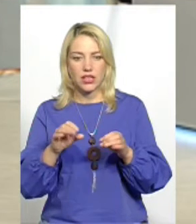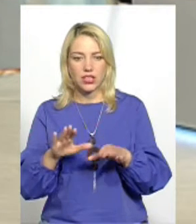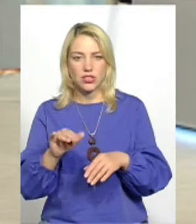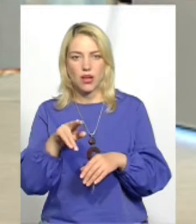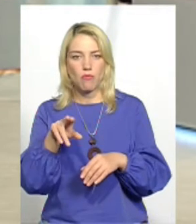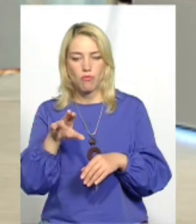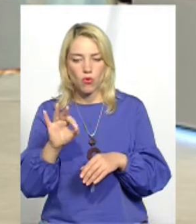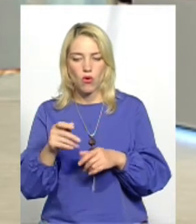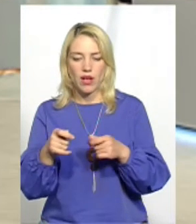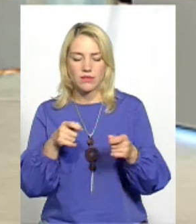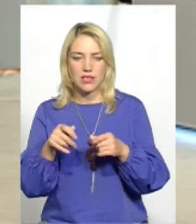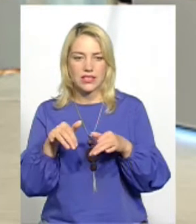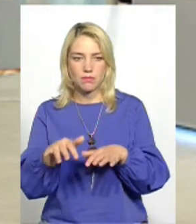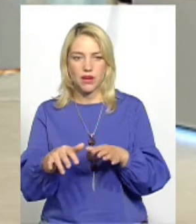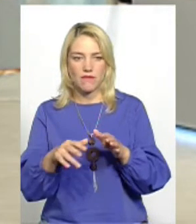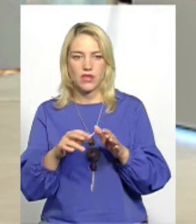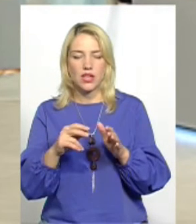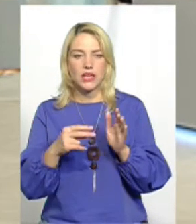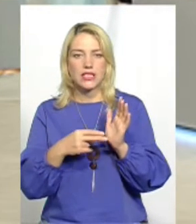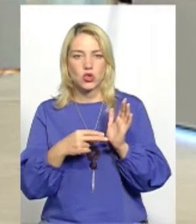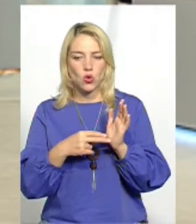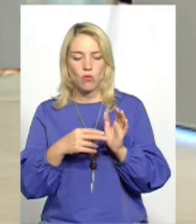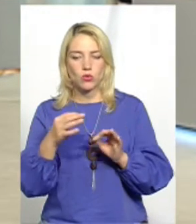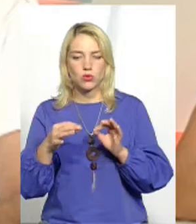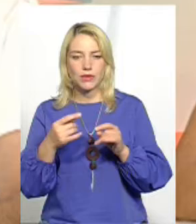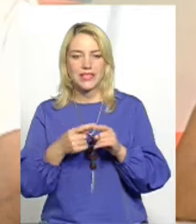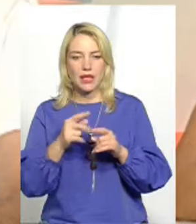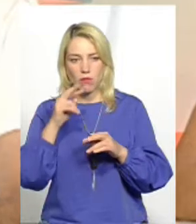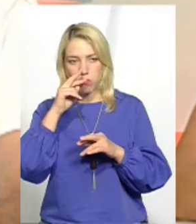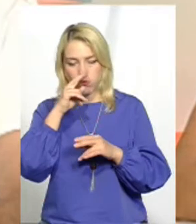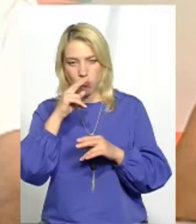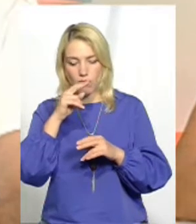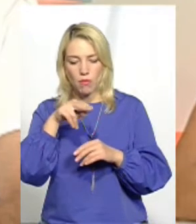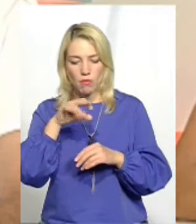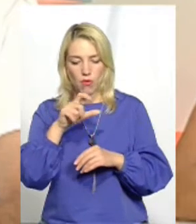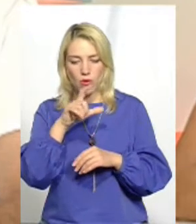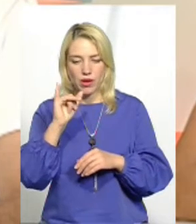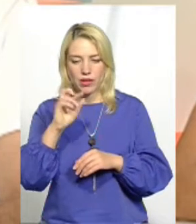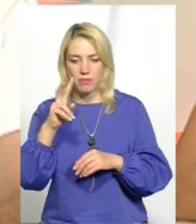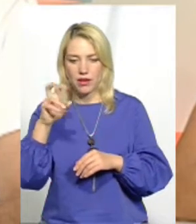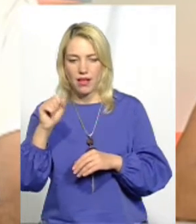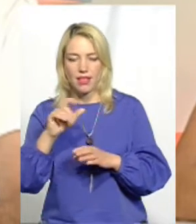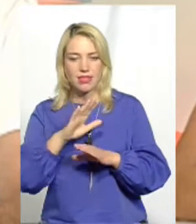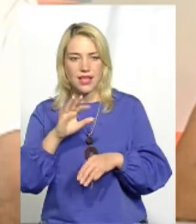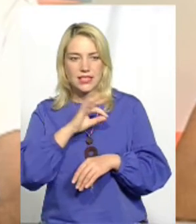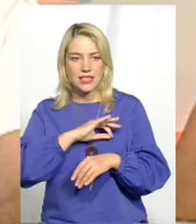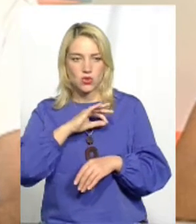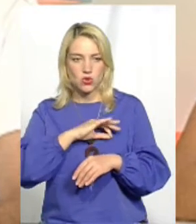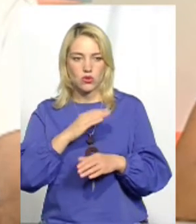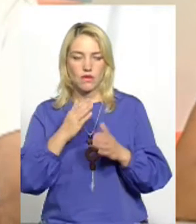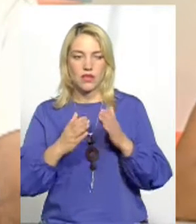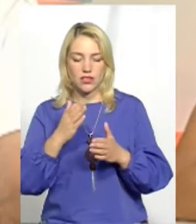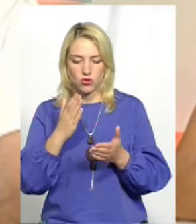справі 7-го апеляційного адміністративного суду, який сказав, що ця похибка не застосовується в даних правовідносинах. Тобто, фактично, якщо є